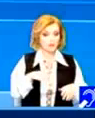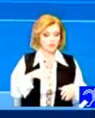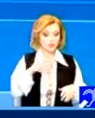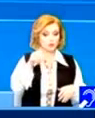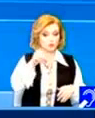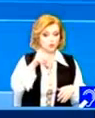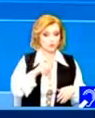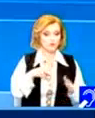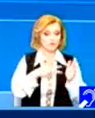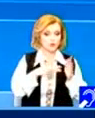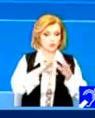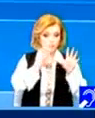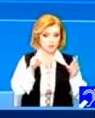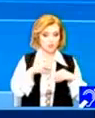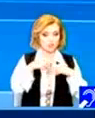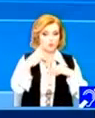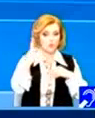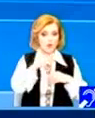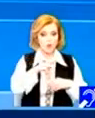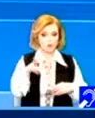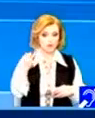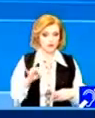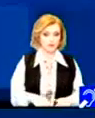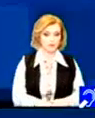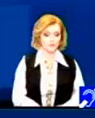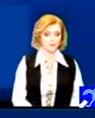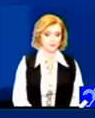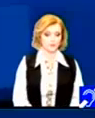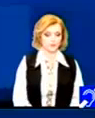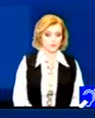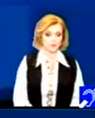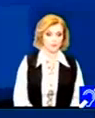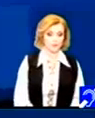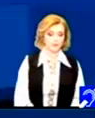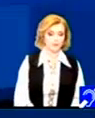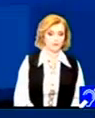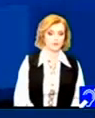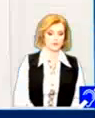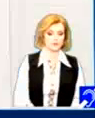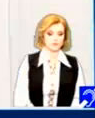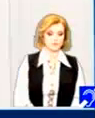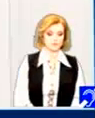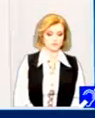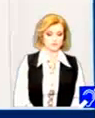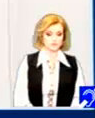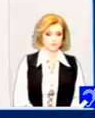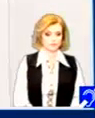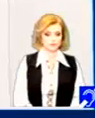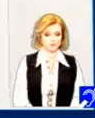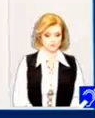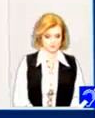în valoare totală de 1 milion și jumătate de lei. Vulnerabilitatea traficului ilicit de țigări